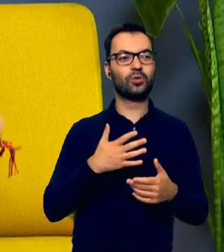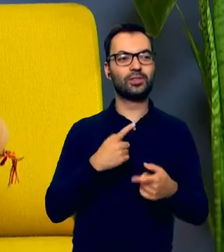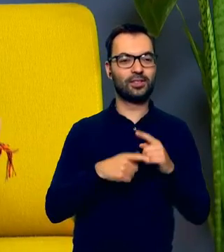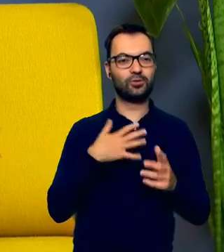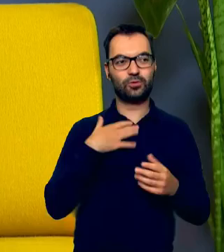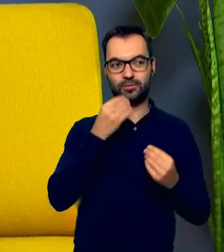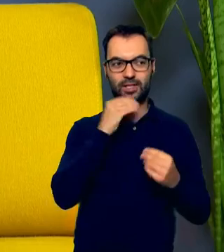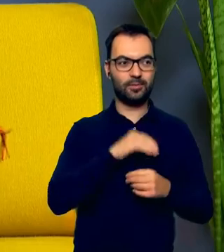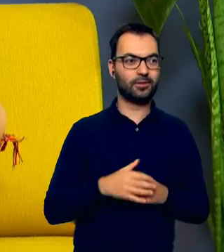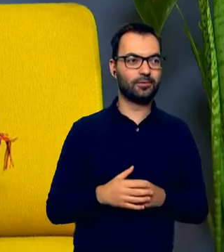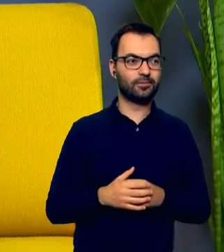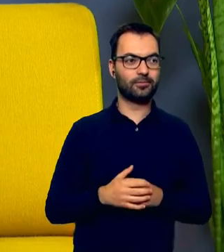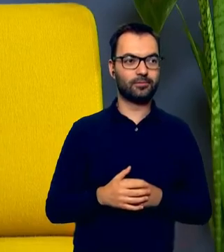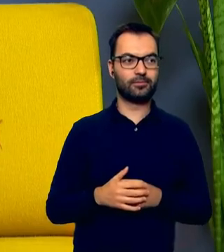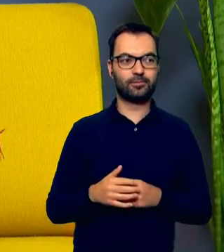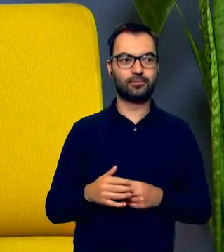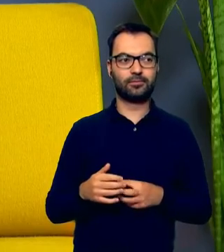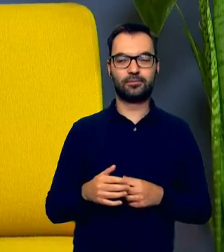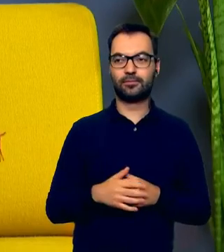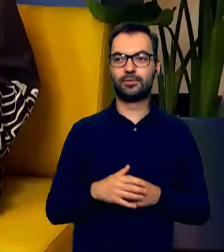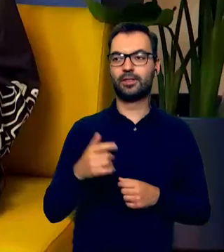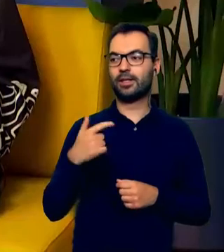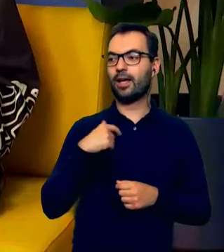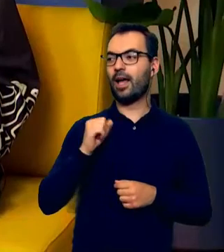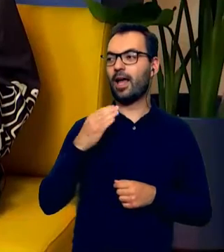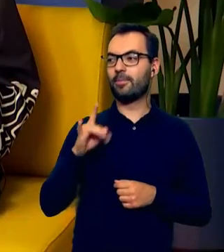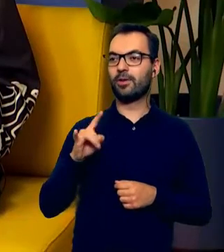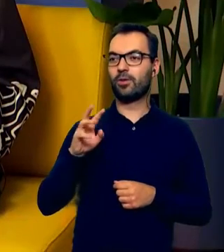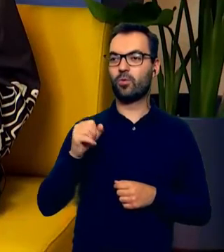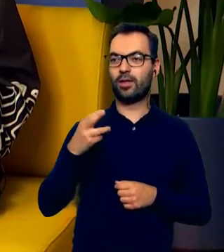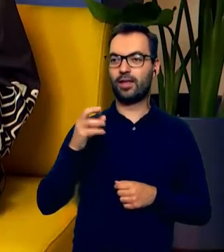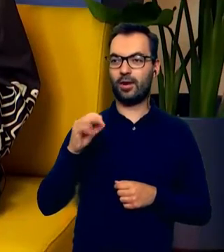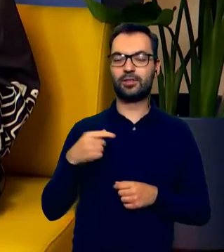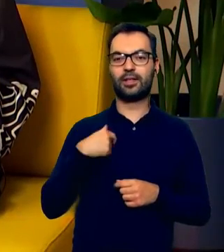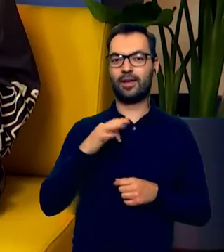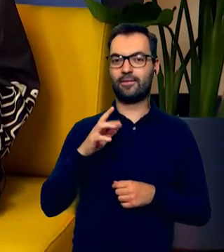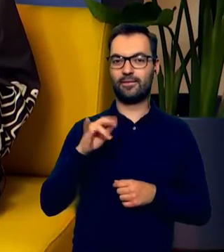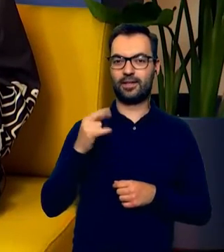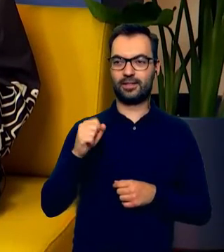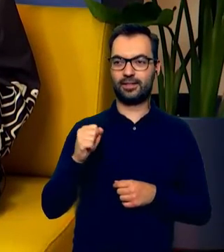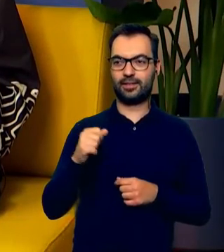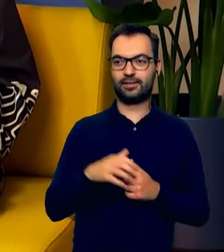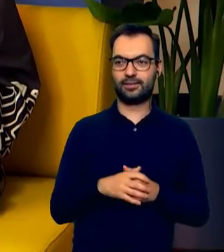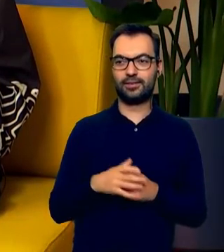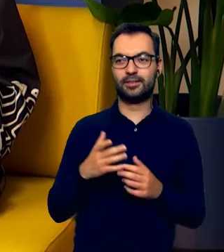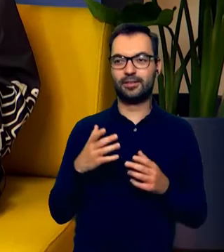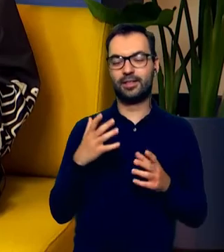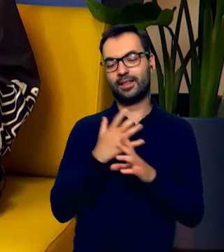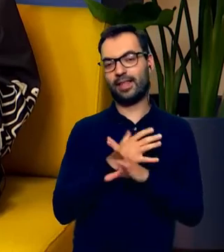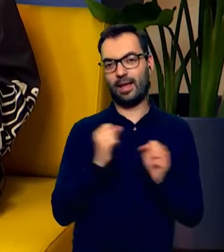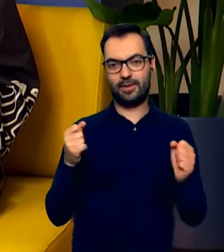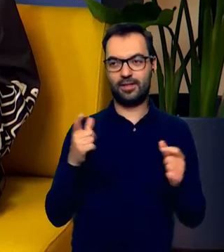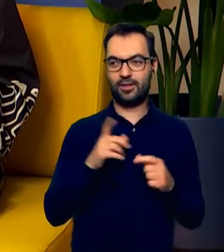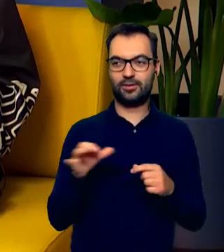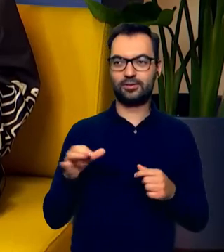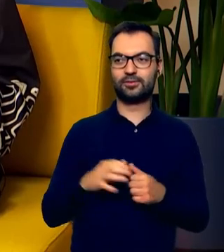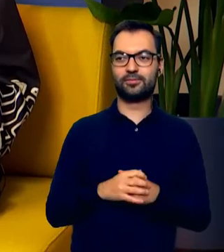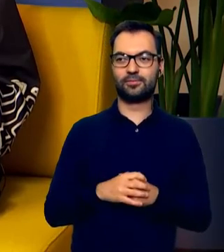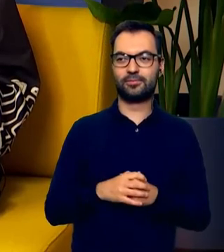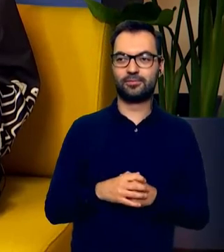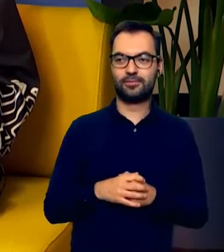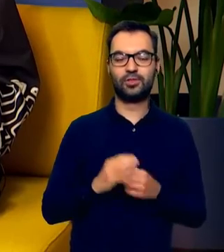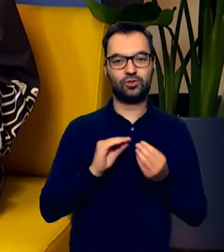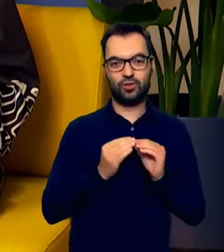czułyście najlepiej? Magda, Ewa? Tak, ja Amy Winehouse. A ja Frida Kahlo. Ze względu na tragizm właśnie losu.